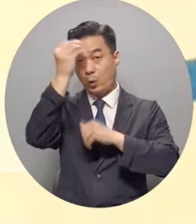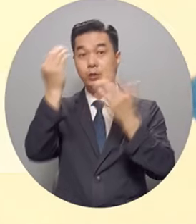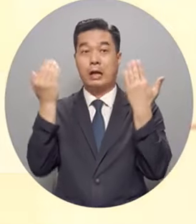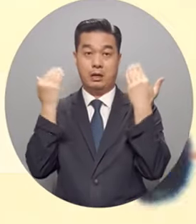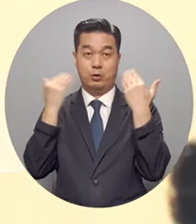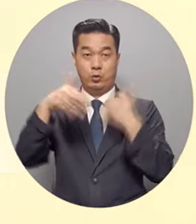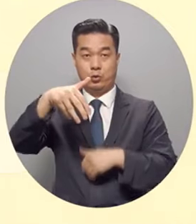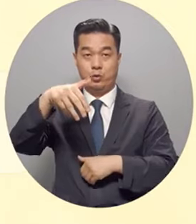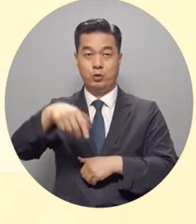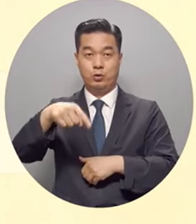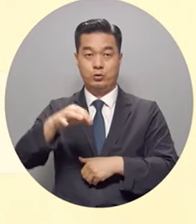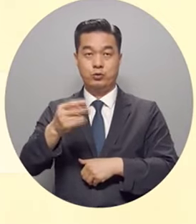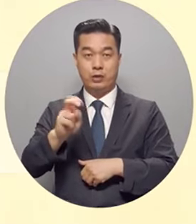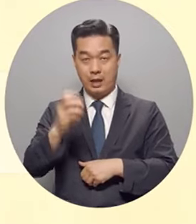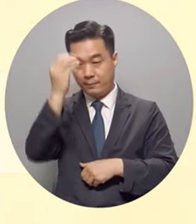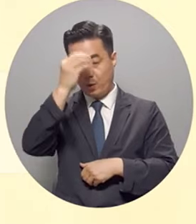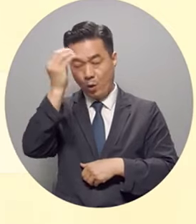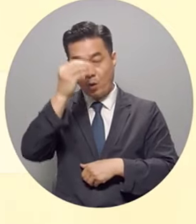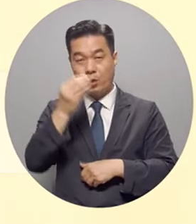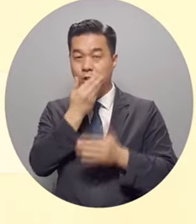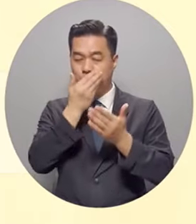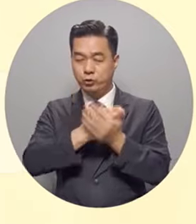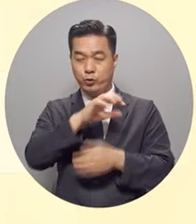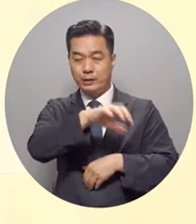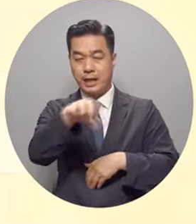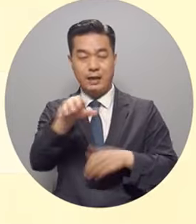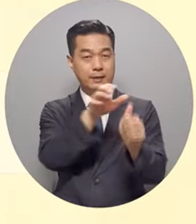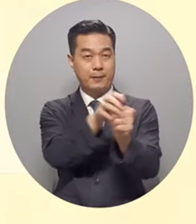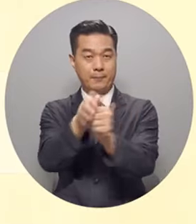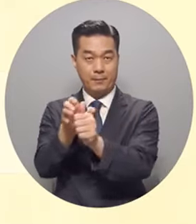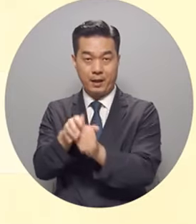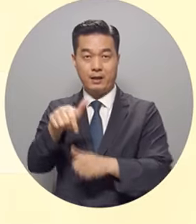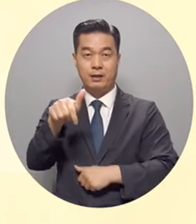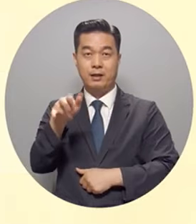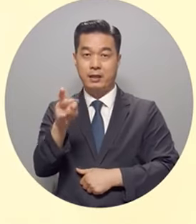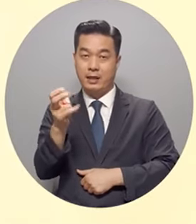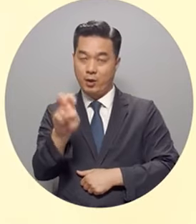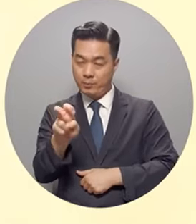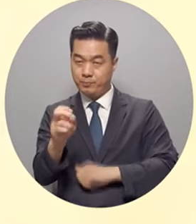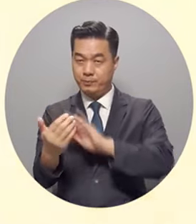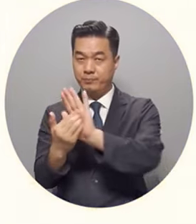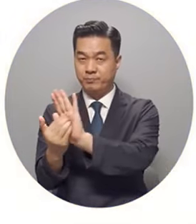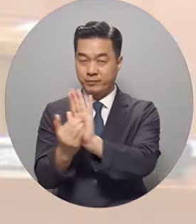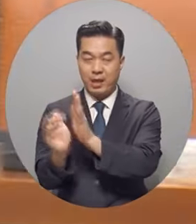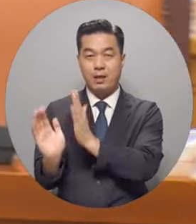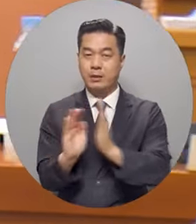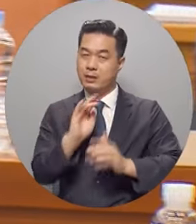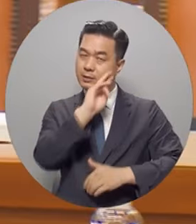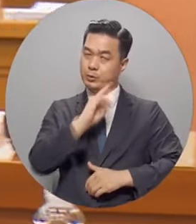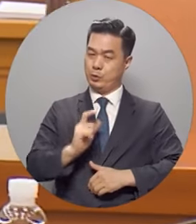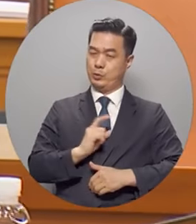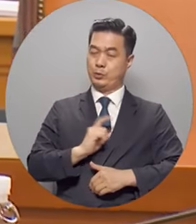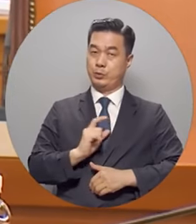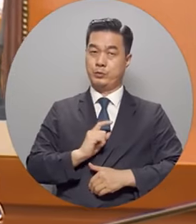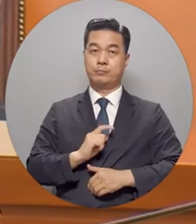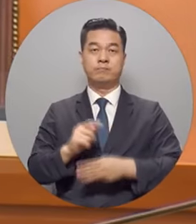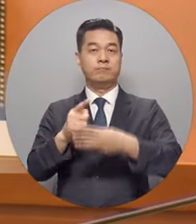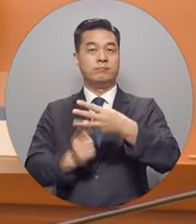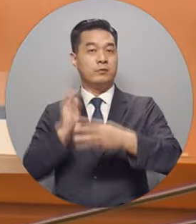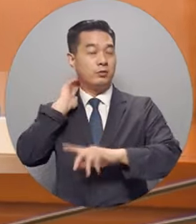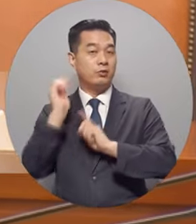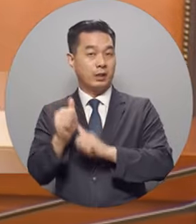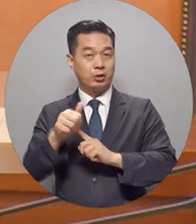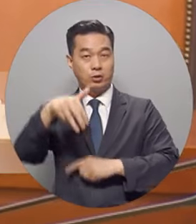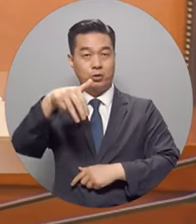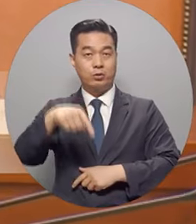군내 정보라인 요직에 배치됐는데 계엄령에 대비한 게 아니냐는 겁니다. 윤 대통령의 충암고 1년